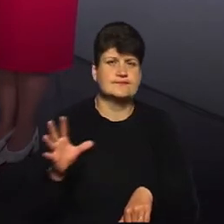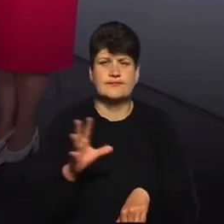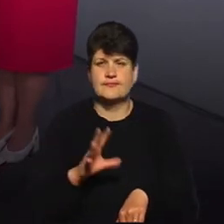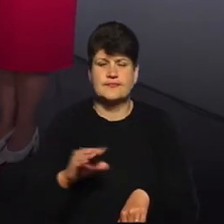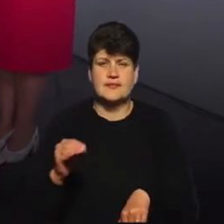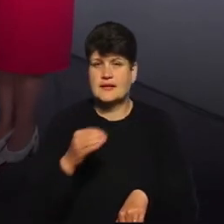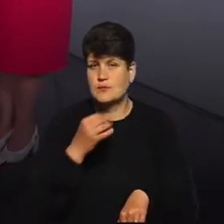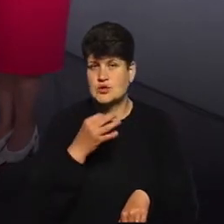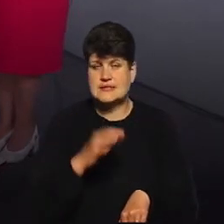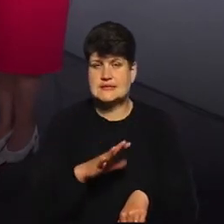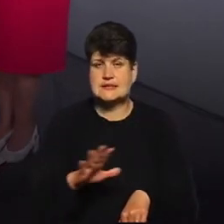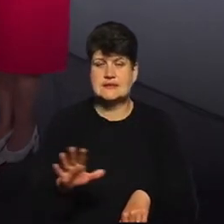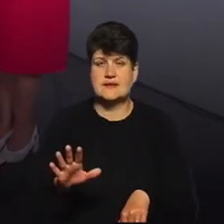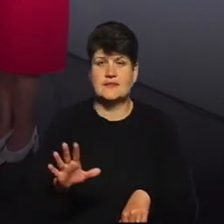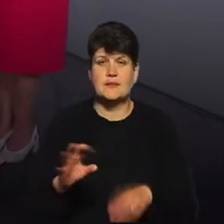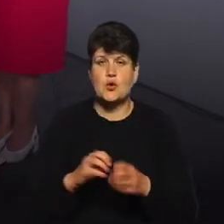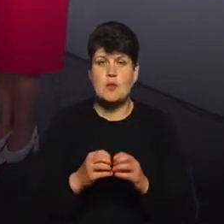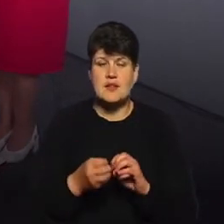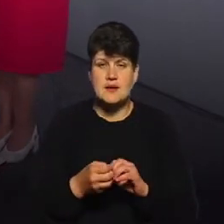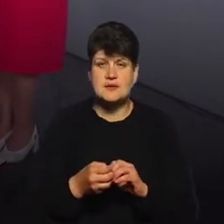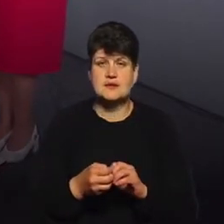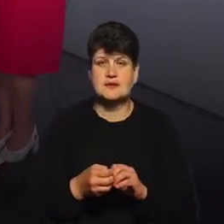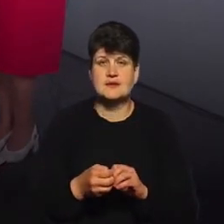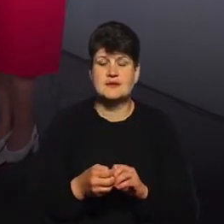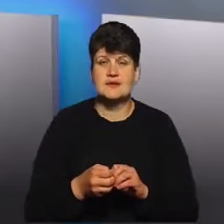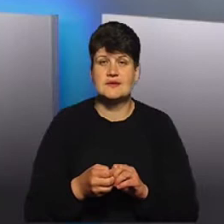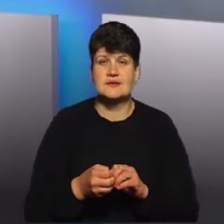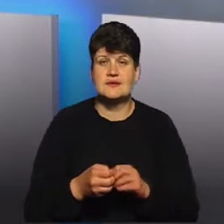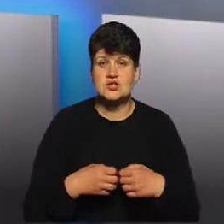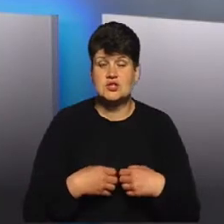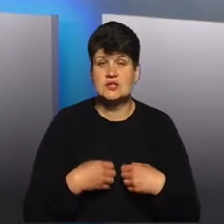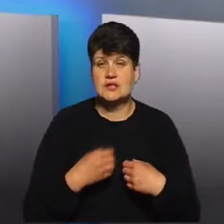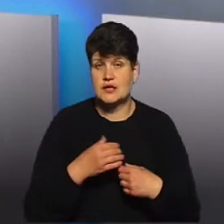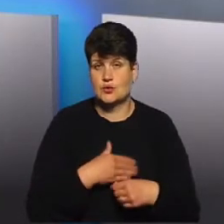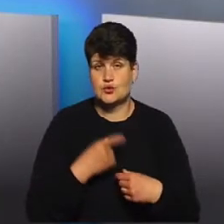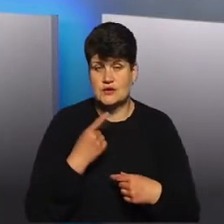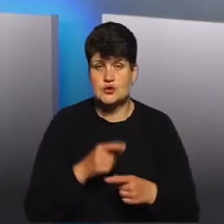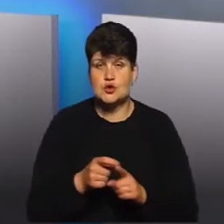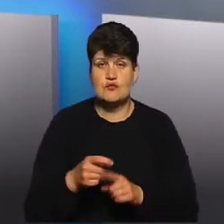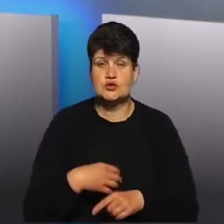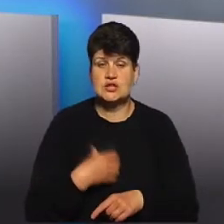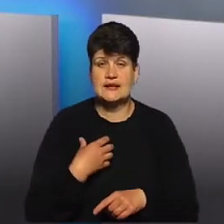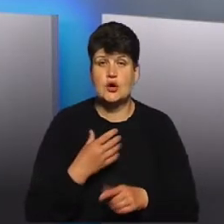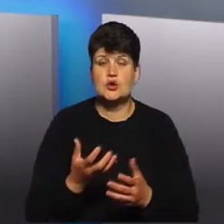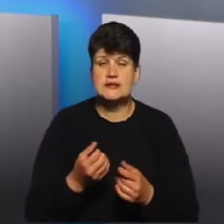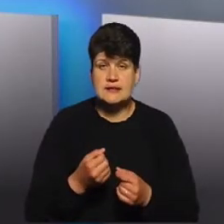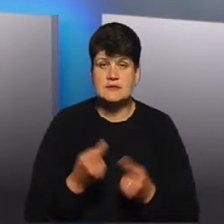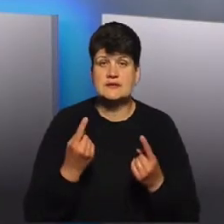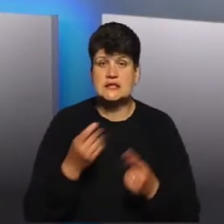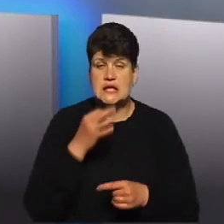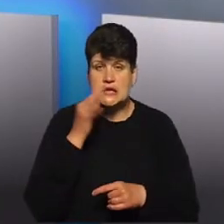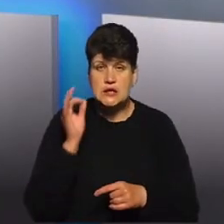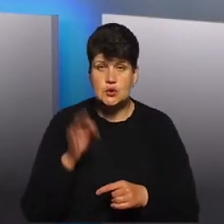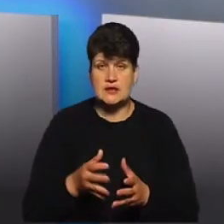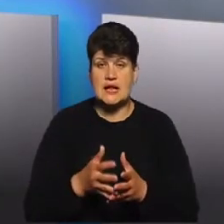всі проблеми, да? Не хотіла сказати слово жахи, але одержав неоціненний досвід. Найбільші